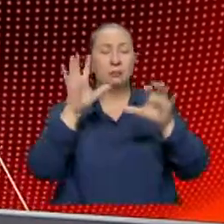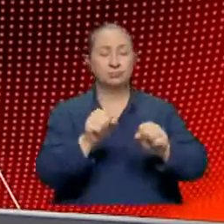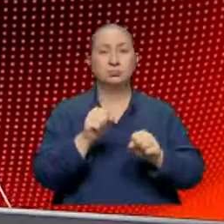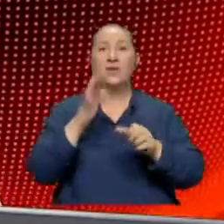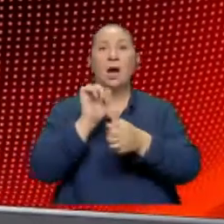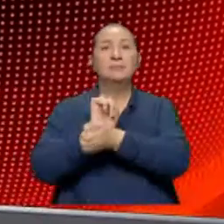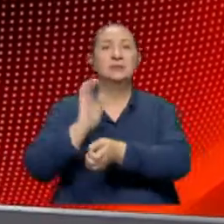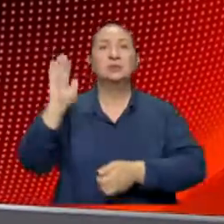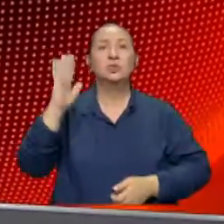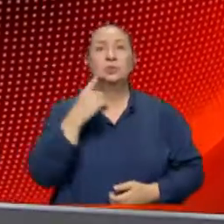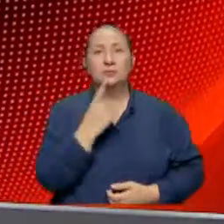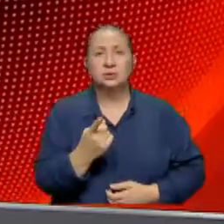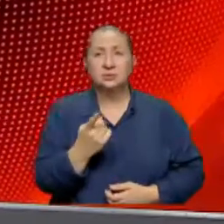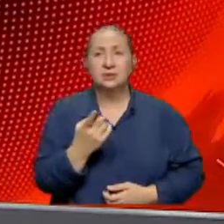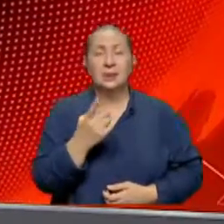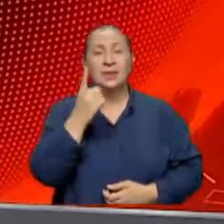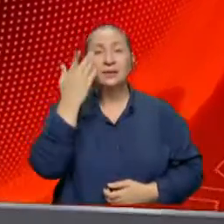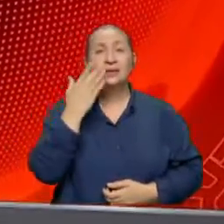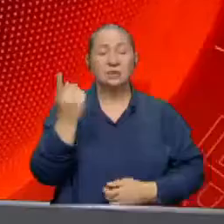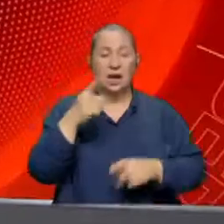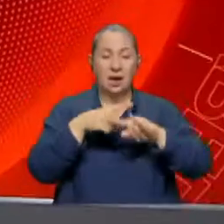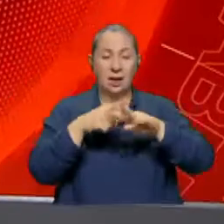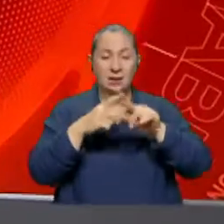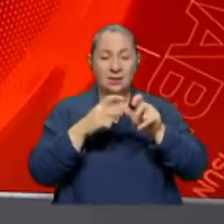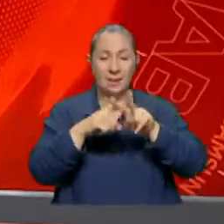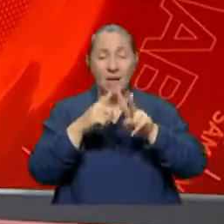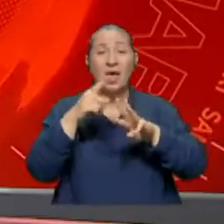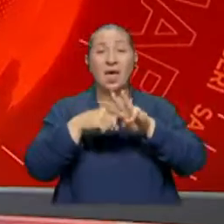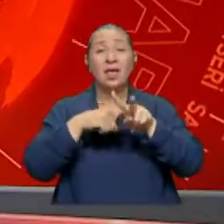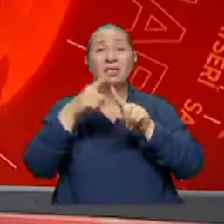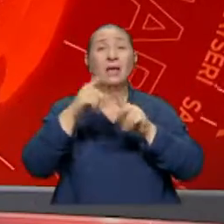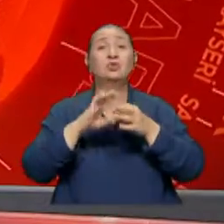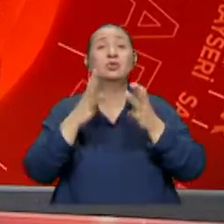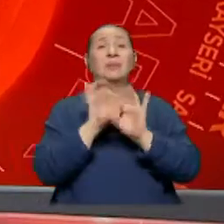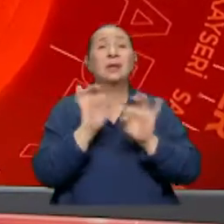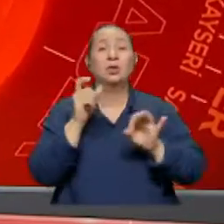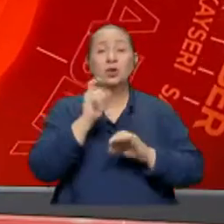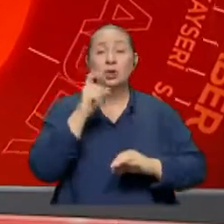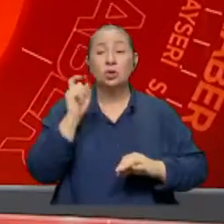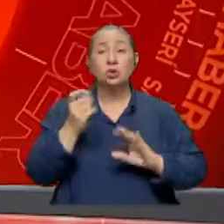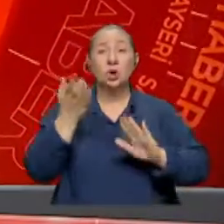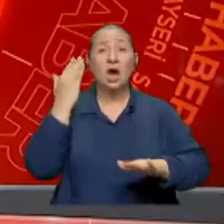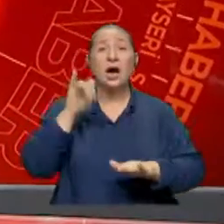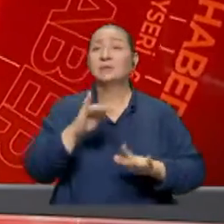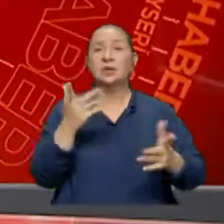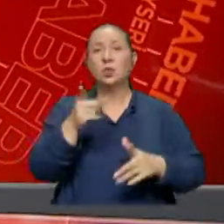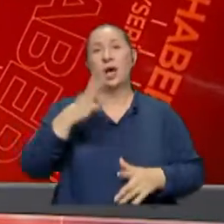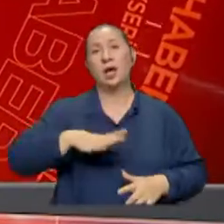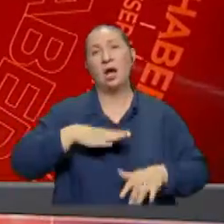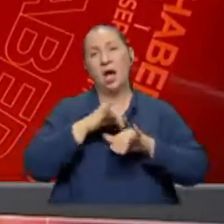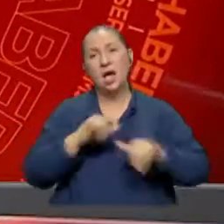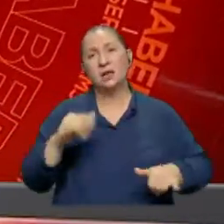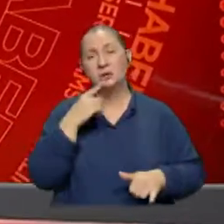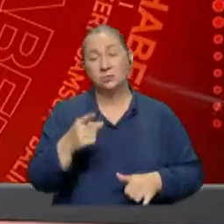da göz altı ve hapse giriyor demiş bir izleyicimiz da Hasan Bey et için çözüm çok net 99 öncesi hakkımız neyse onu